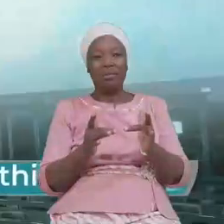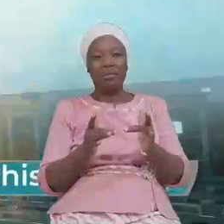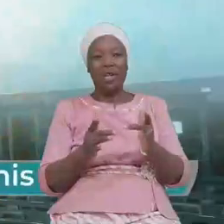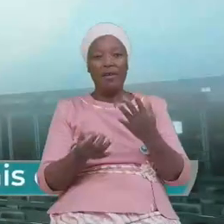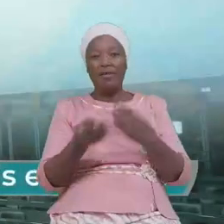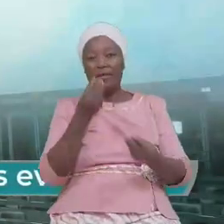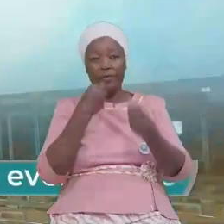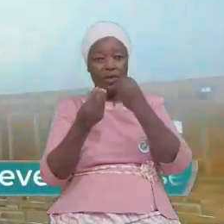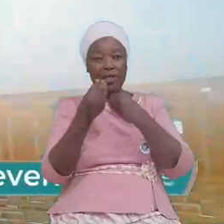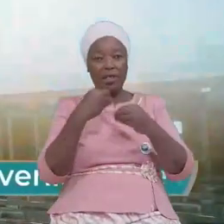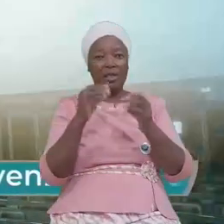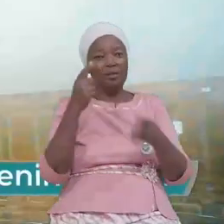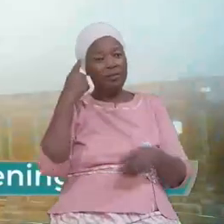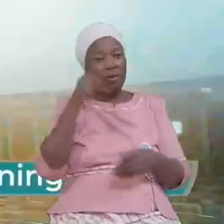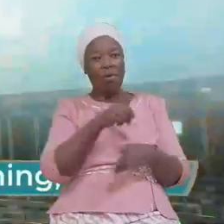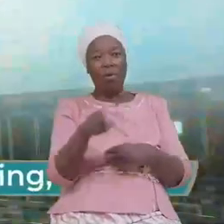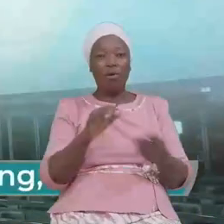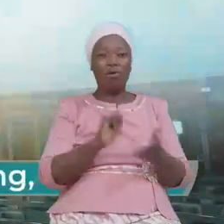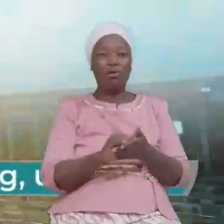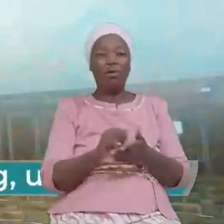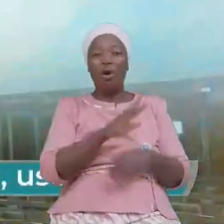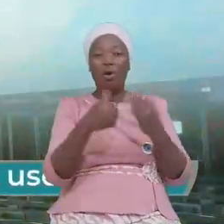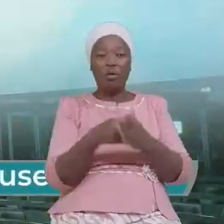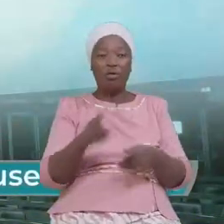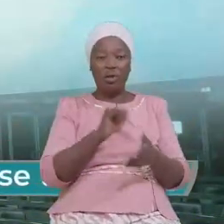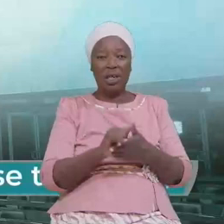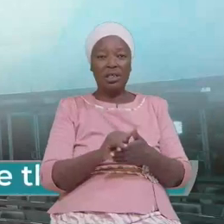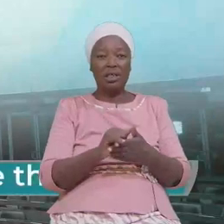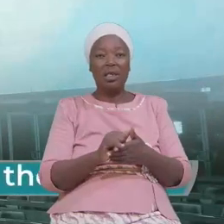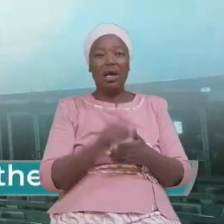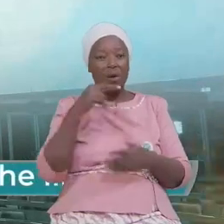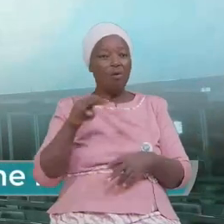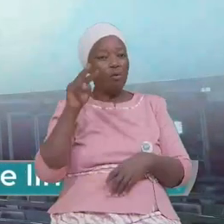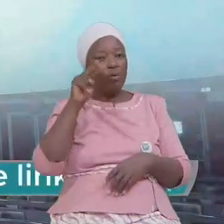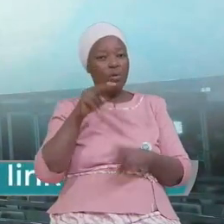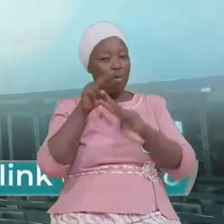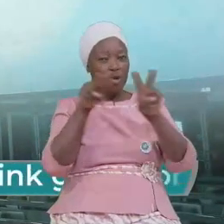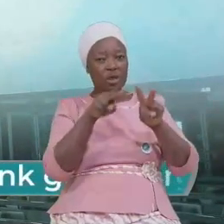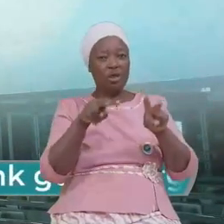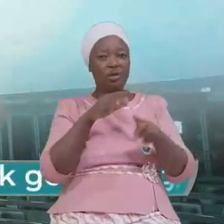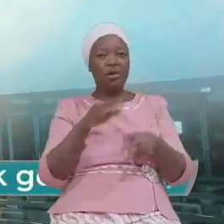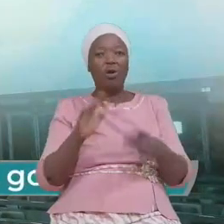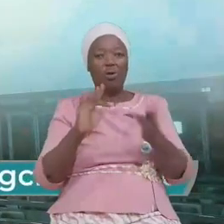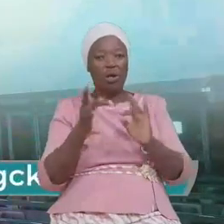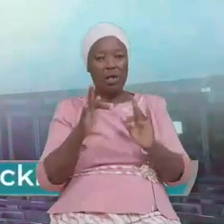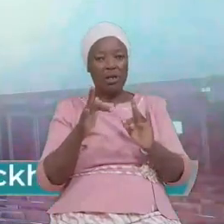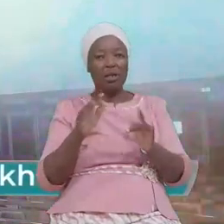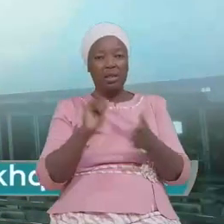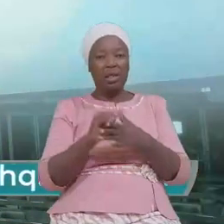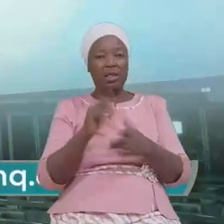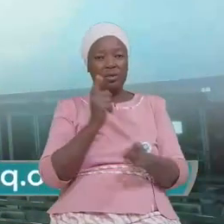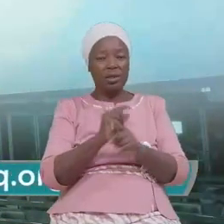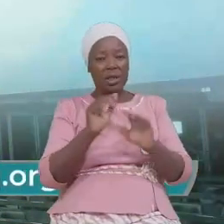pour ceux qui sont en ligne, ceux qui ont donné leur vie au Seigneur. L'audience est en ligne depuis le commencement du programme.